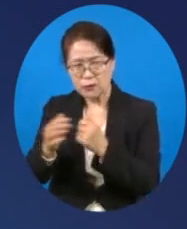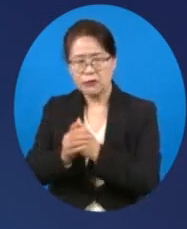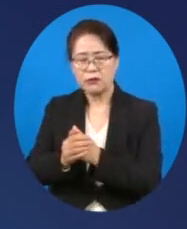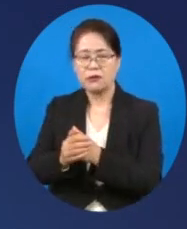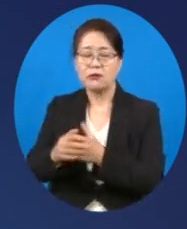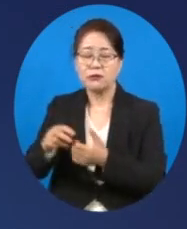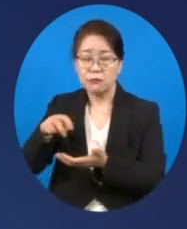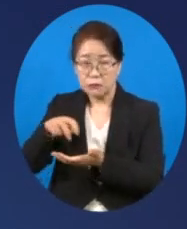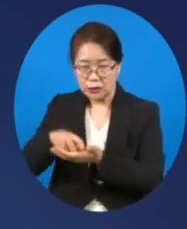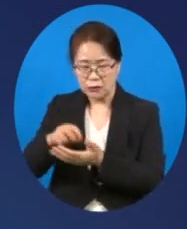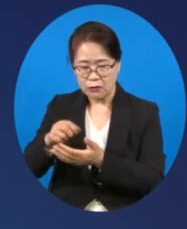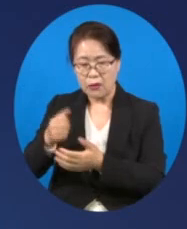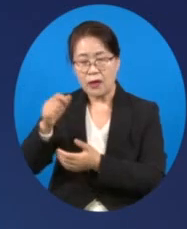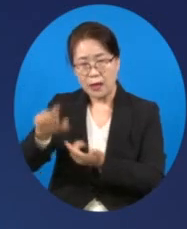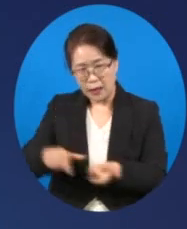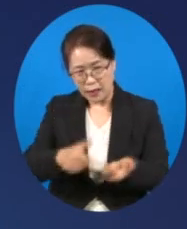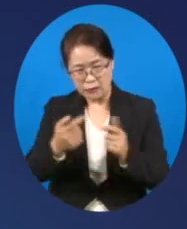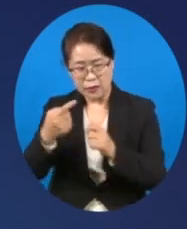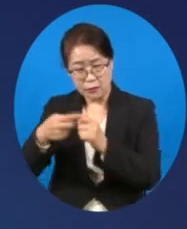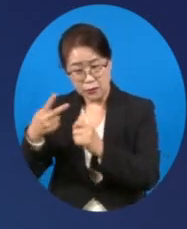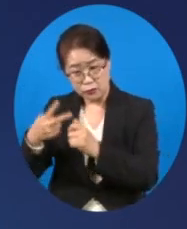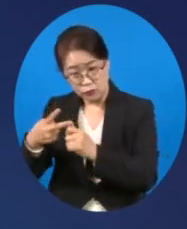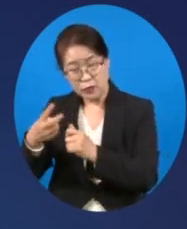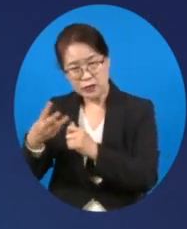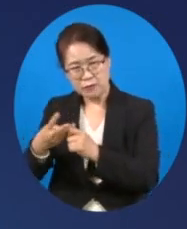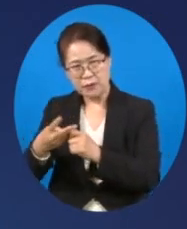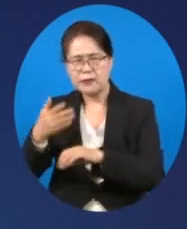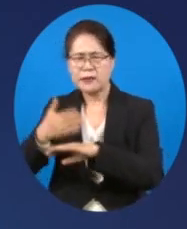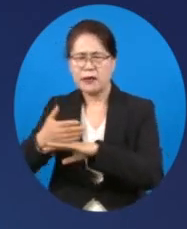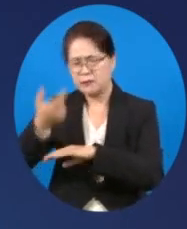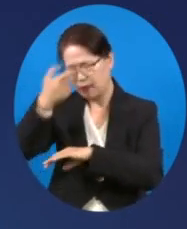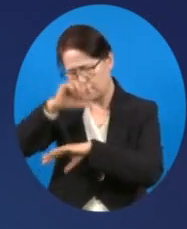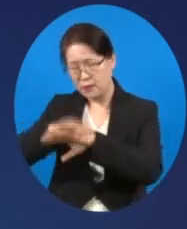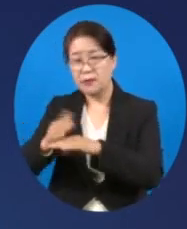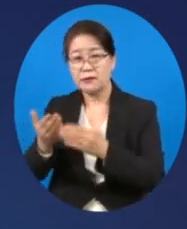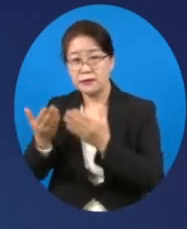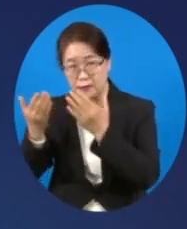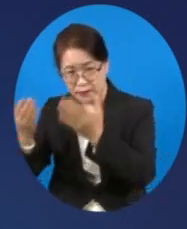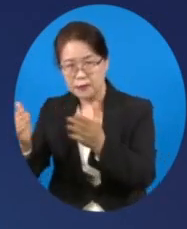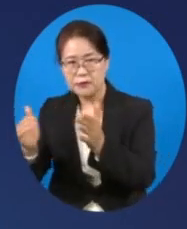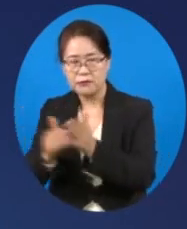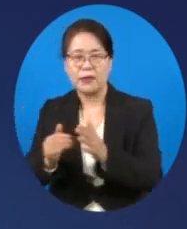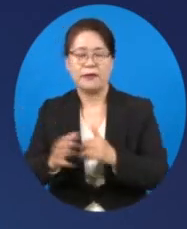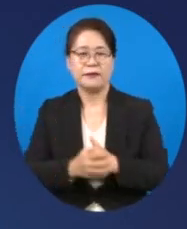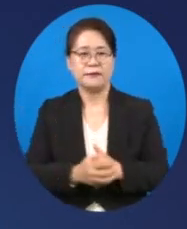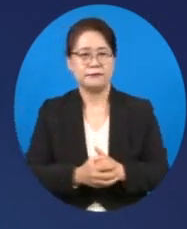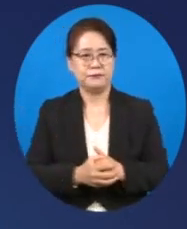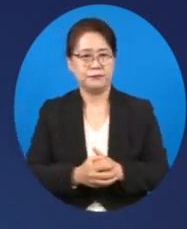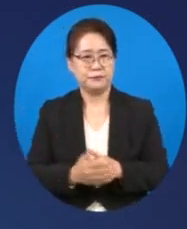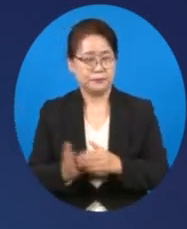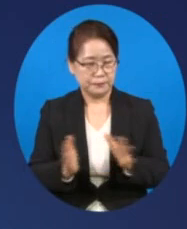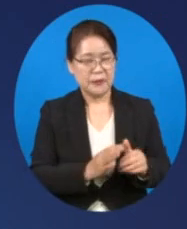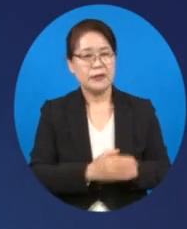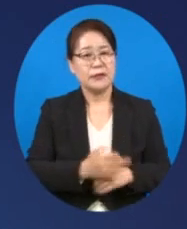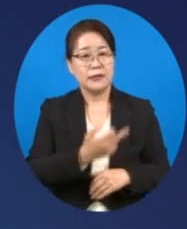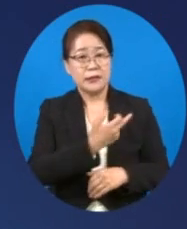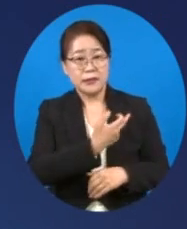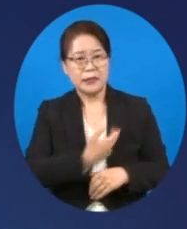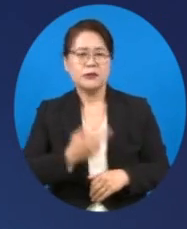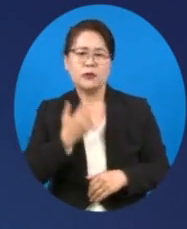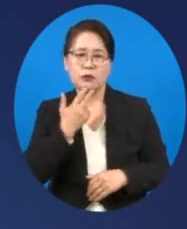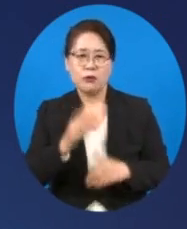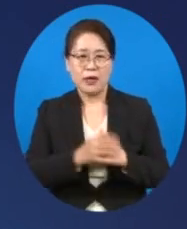하루에 세 번씩 감사의 기도를 드렸던 것입니다 여러분 사도 요한에게는 어떤 확신이 있었느냐